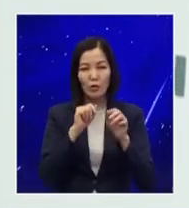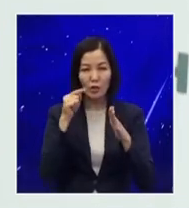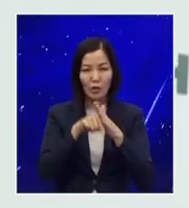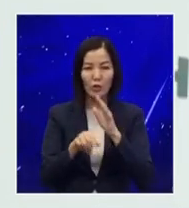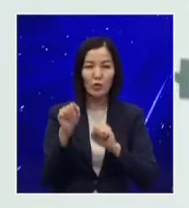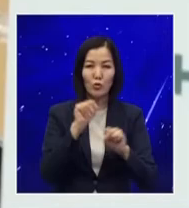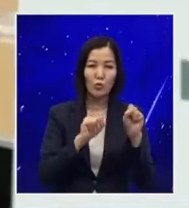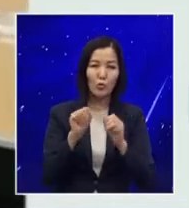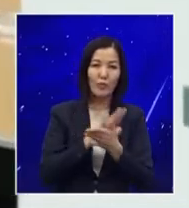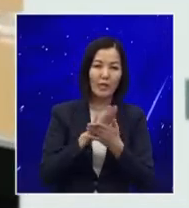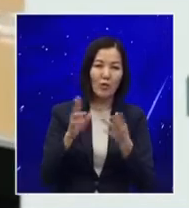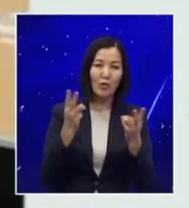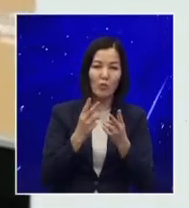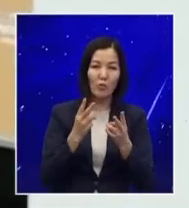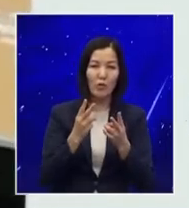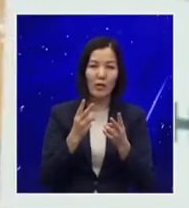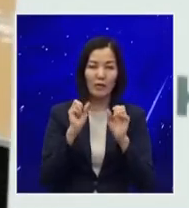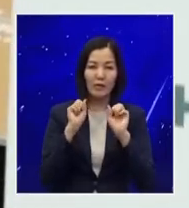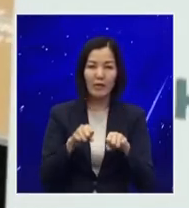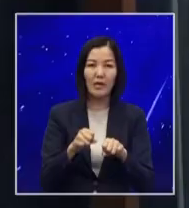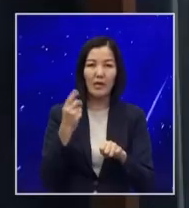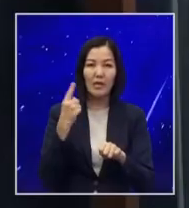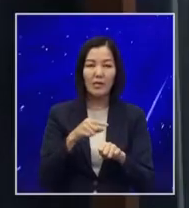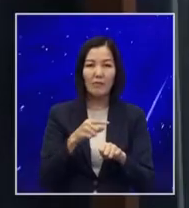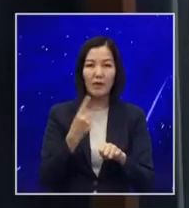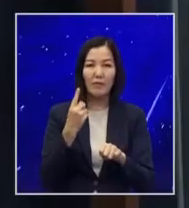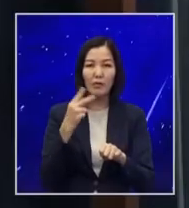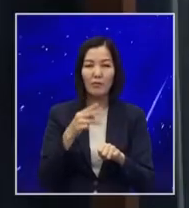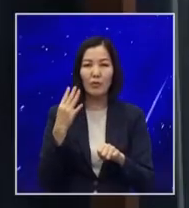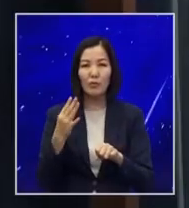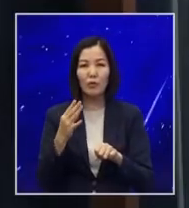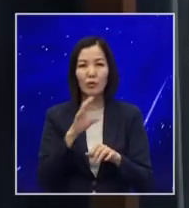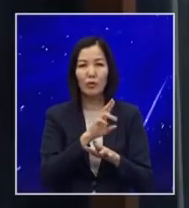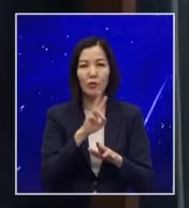қолданады. Сұйықтықтың бір тоннасы 21-24 қараша аралығында